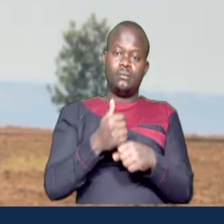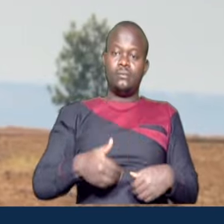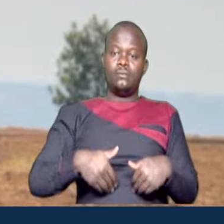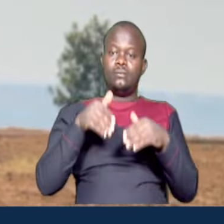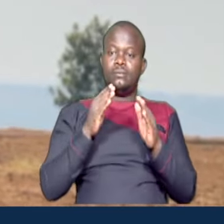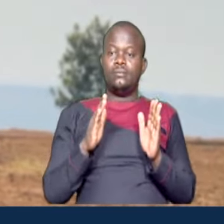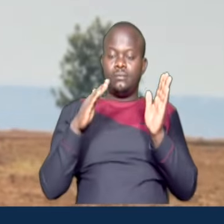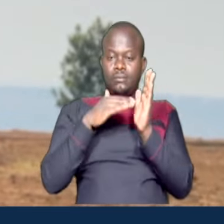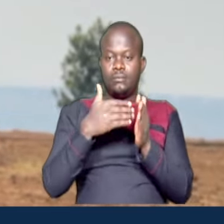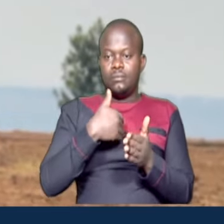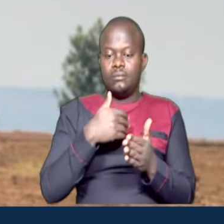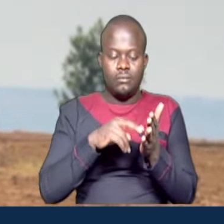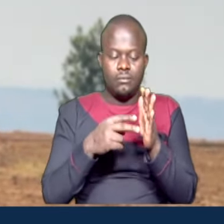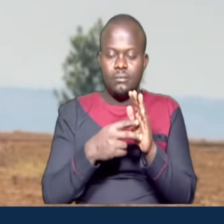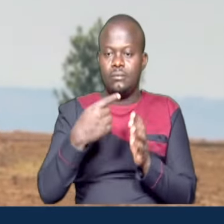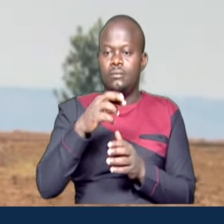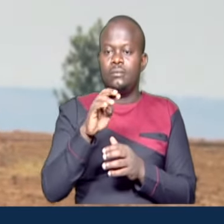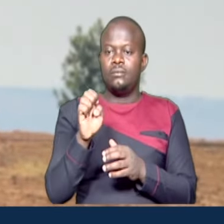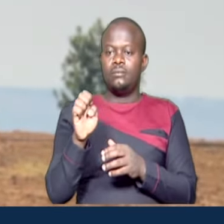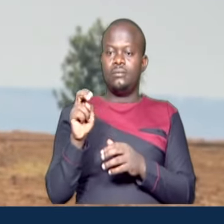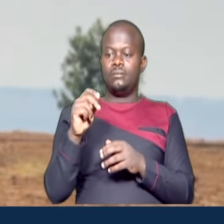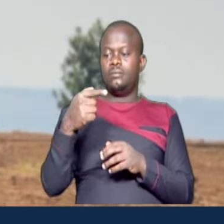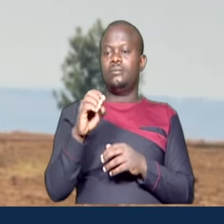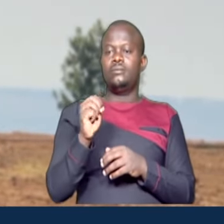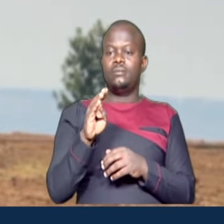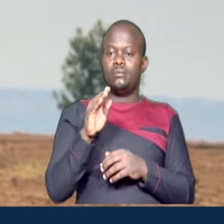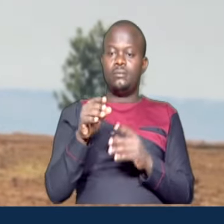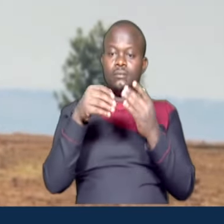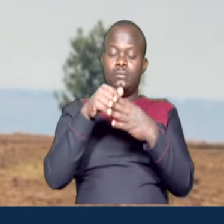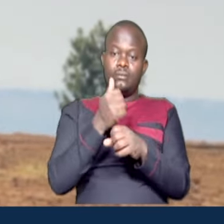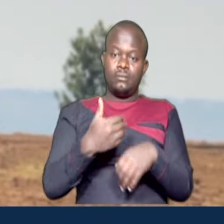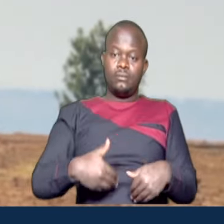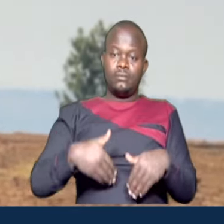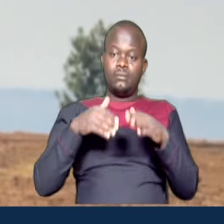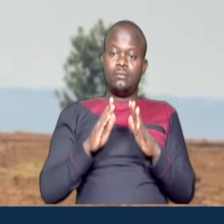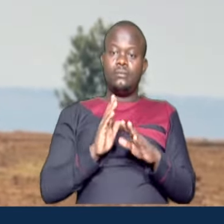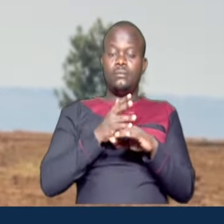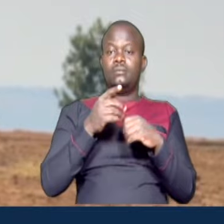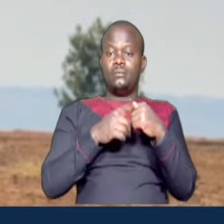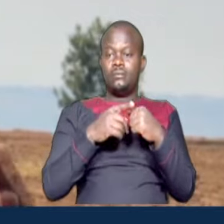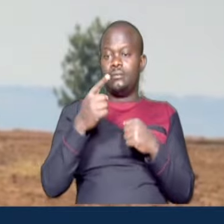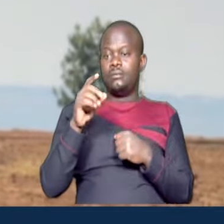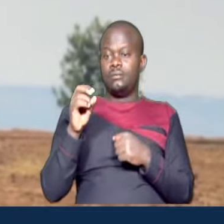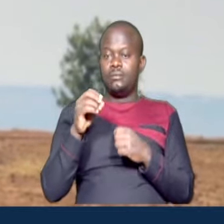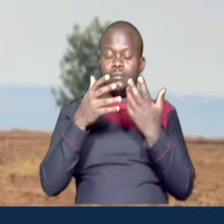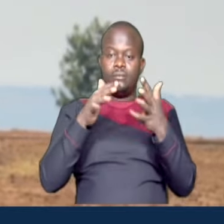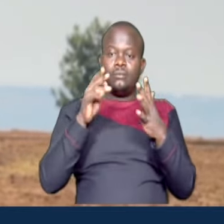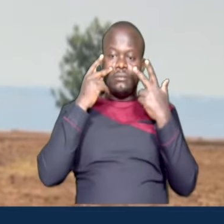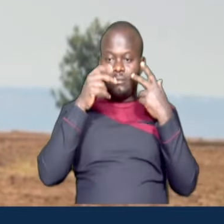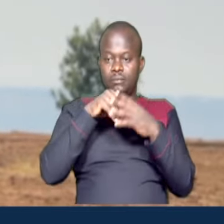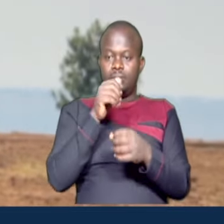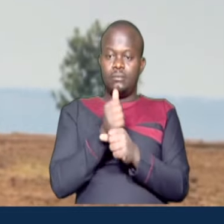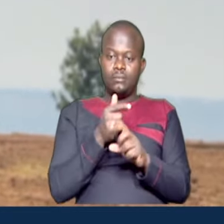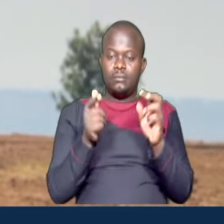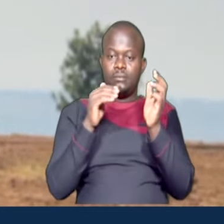dufite umushinga wagenye Gicumbi wahaye akazi urubyiruko aho 600,000 ubumaje kubona amakazi